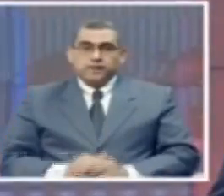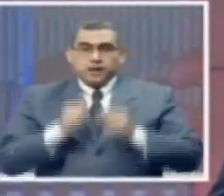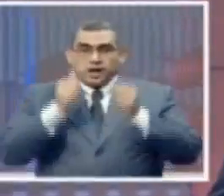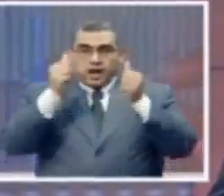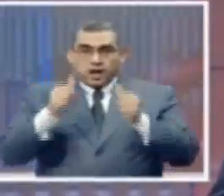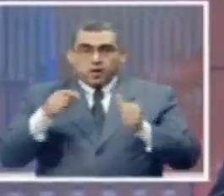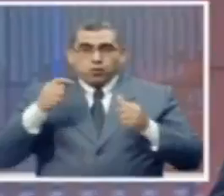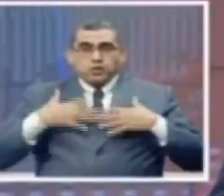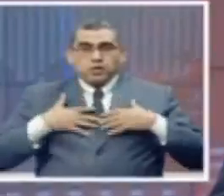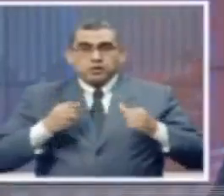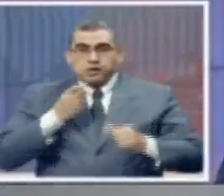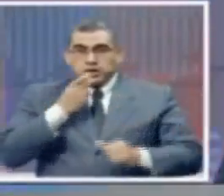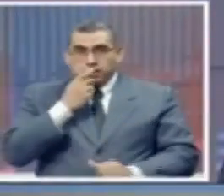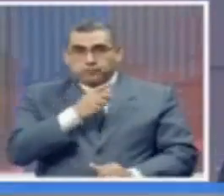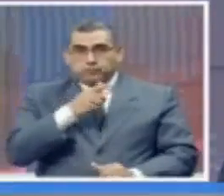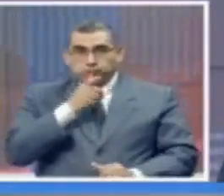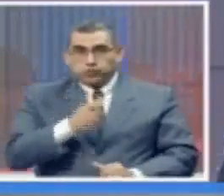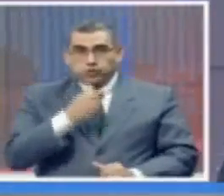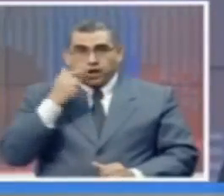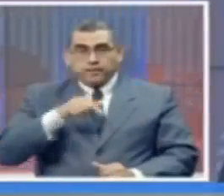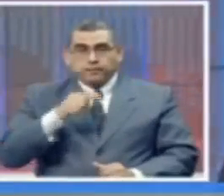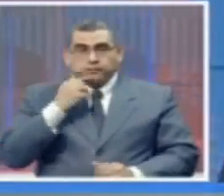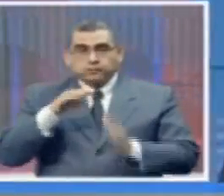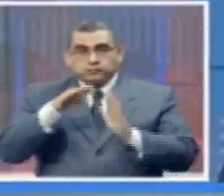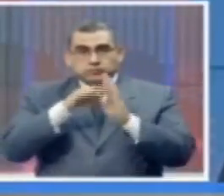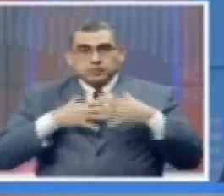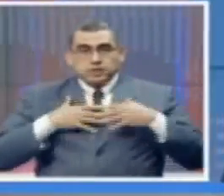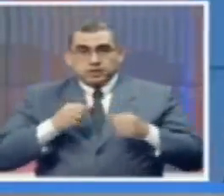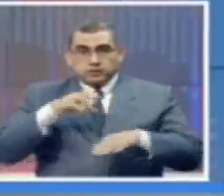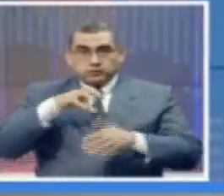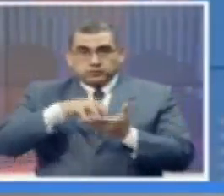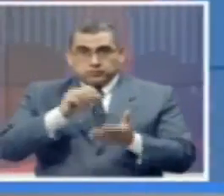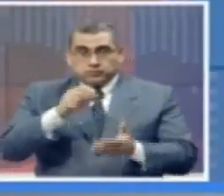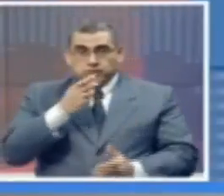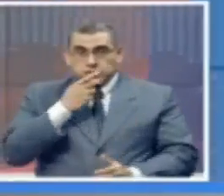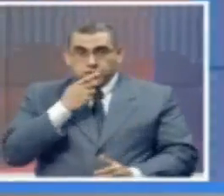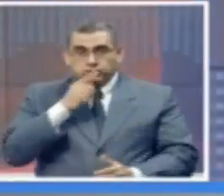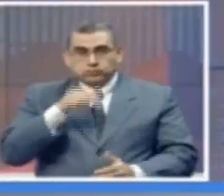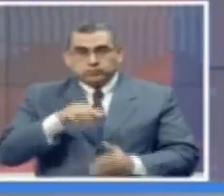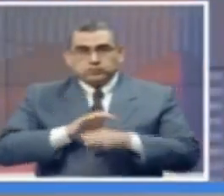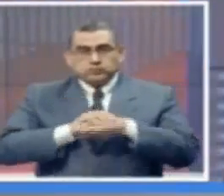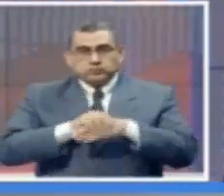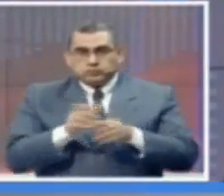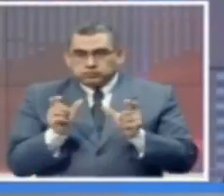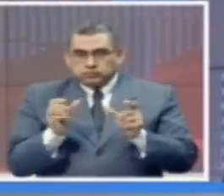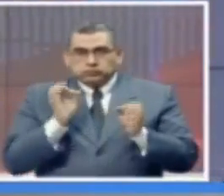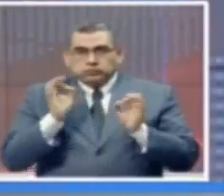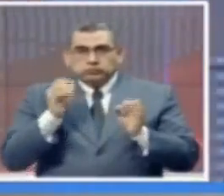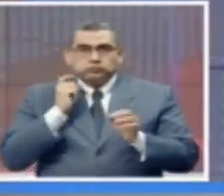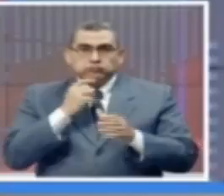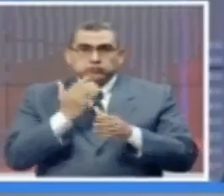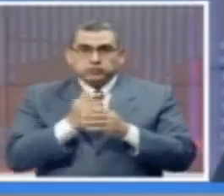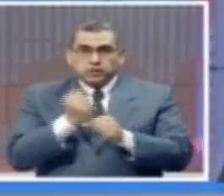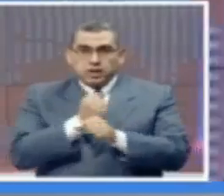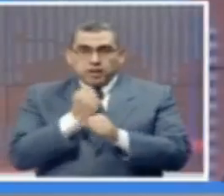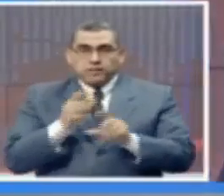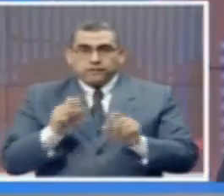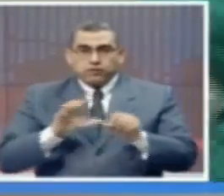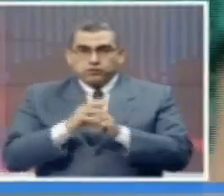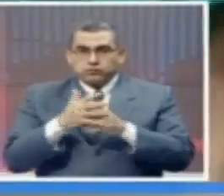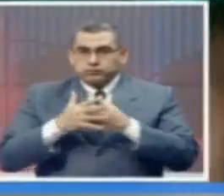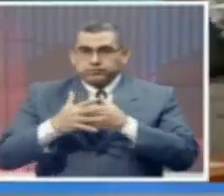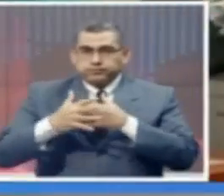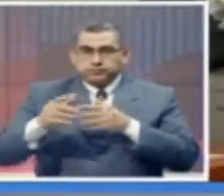أعلن وزير الصحة البريطاني مات هانكوك أن النظام الصحي في بلاده يقع تحت ضغط هائل جراء التعامل مع تفشي فيروس